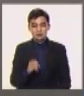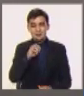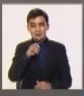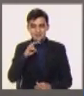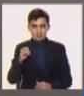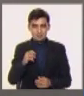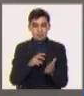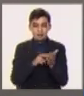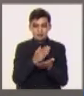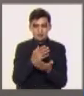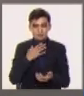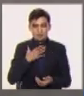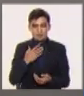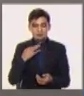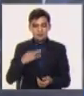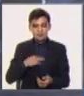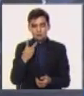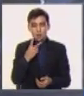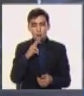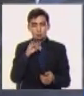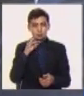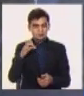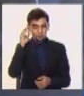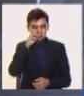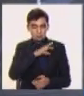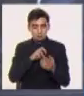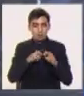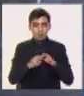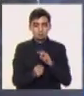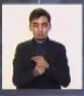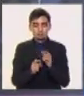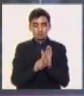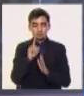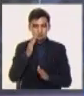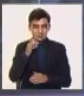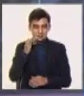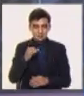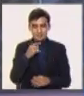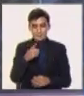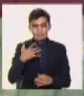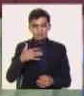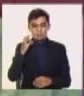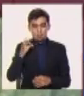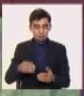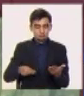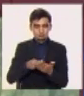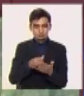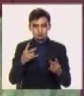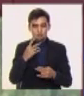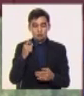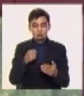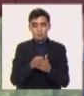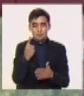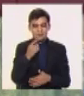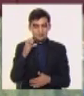что после интервью у сына, студента второго курса, начнутся проблемы. До 1 сентября они должны внести 50% годовой оплаты за учебу.